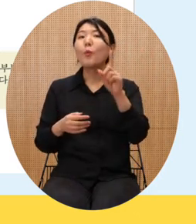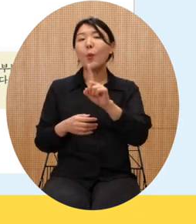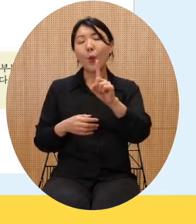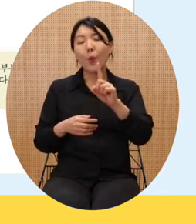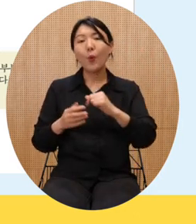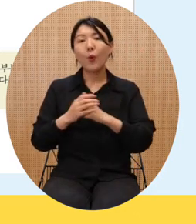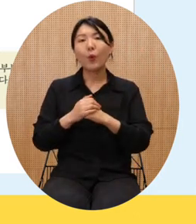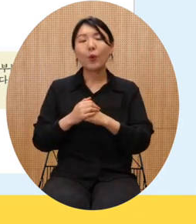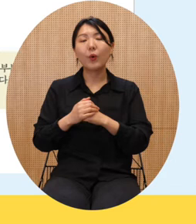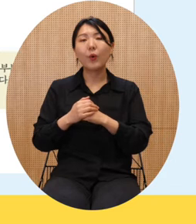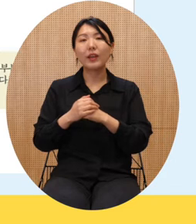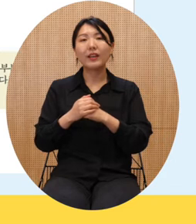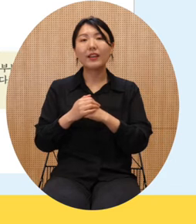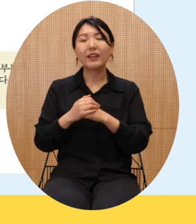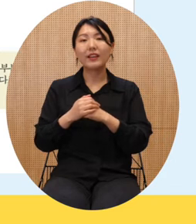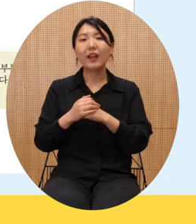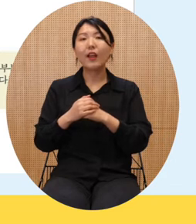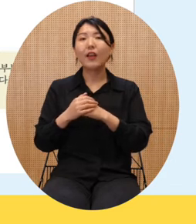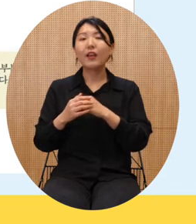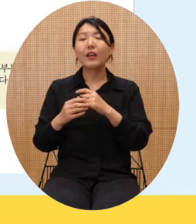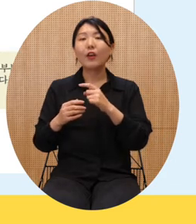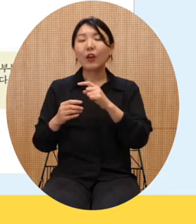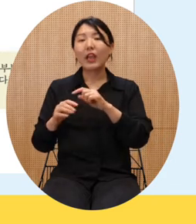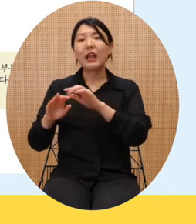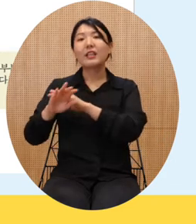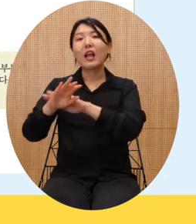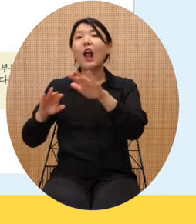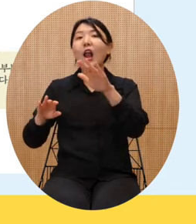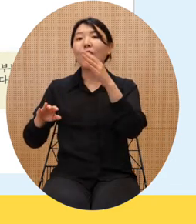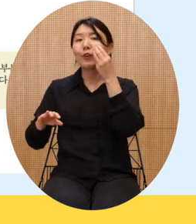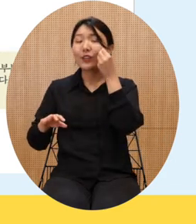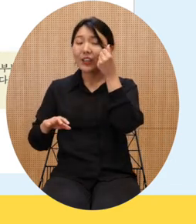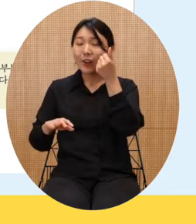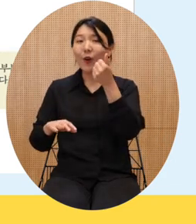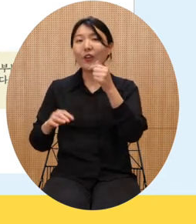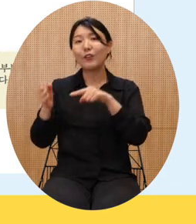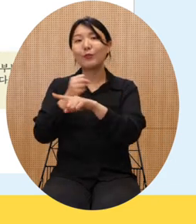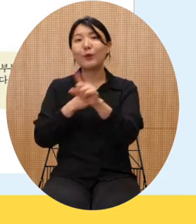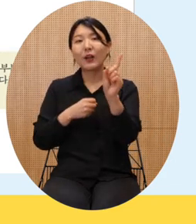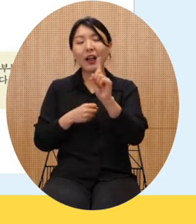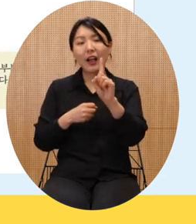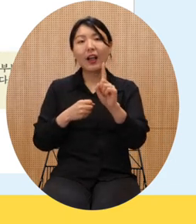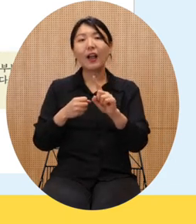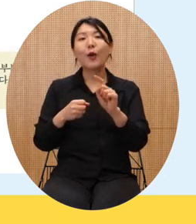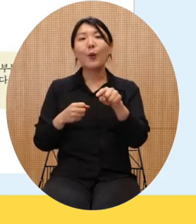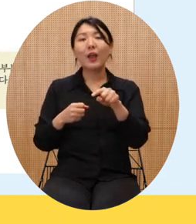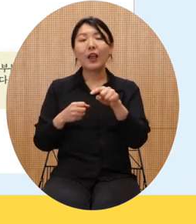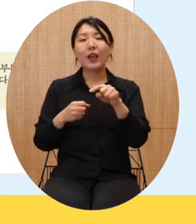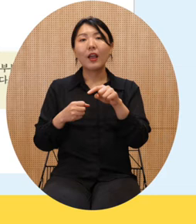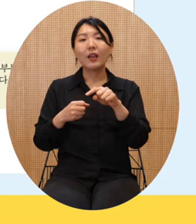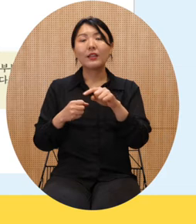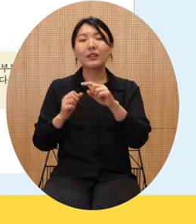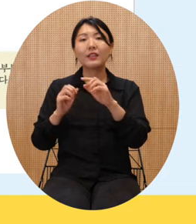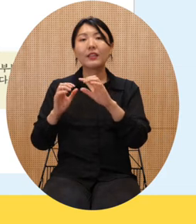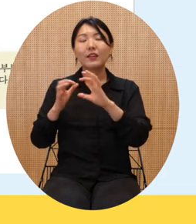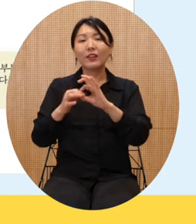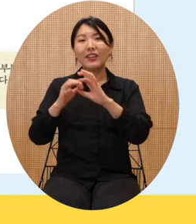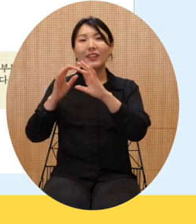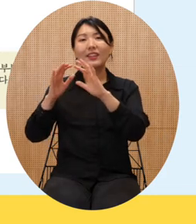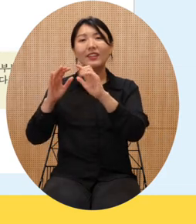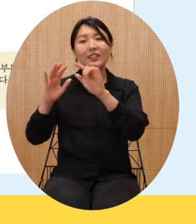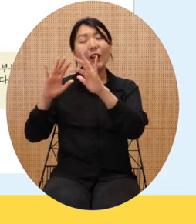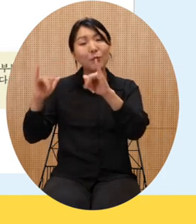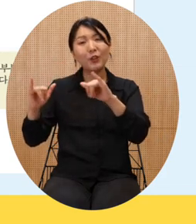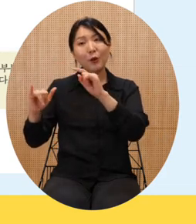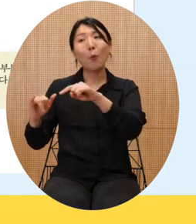사실은 그 이식이 불가능하고 지켜봐야 될 거는 저는 이 부분이라고 생각하거든요. 왜 이게 작동이 잘할까? 왜